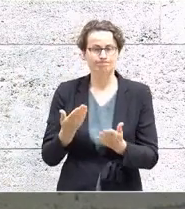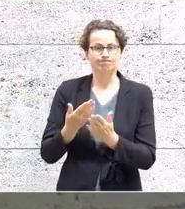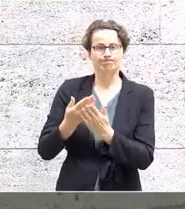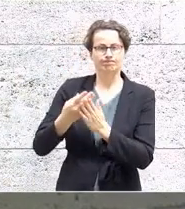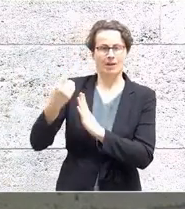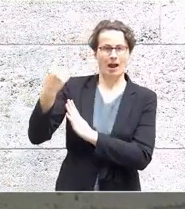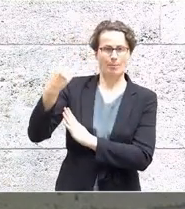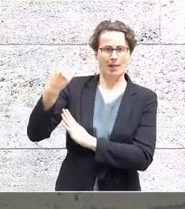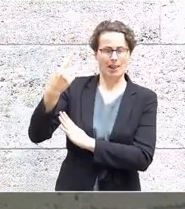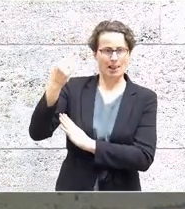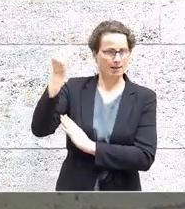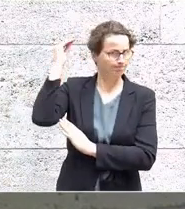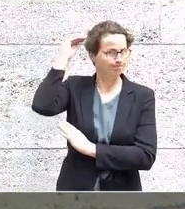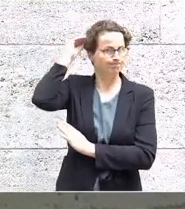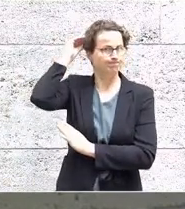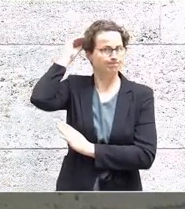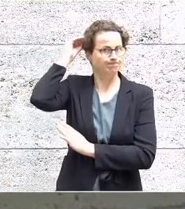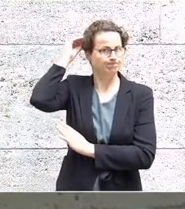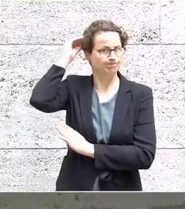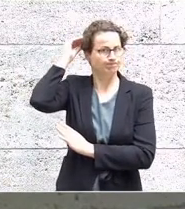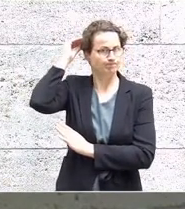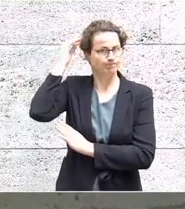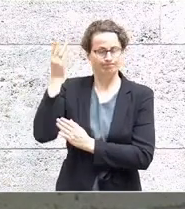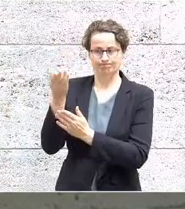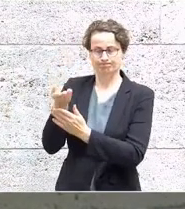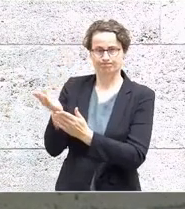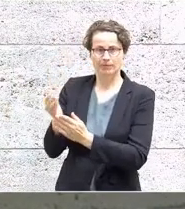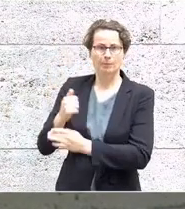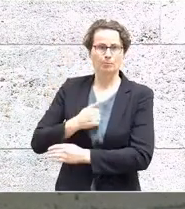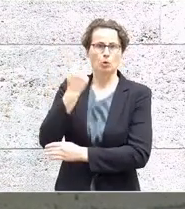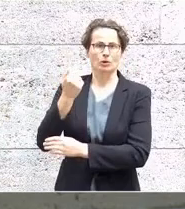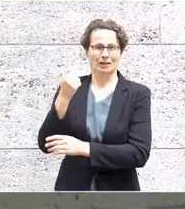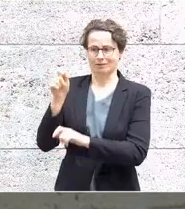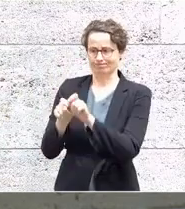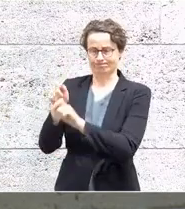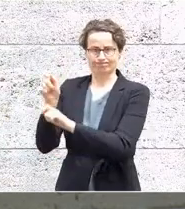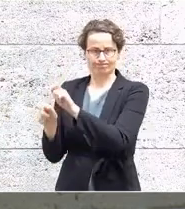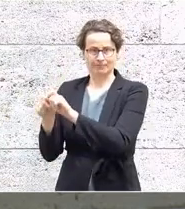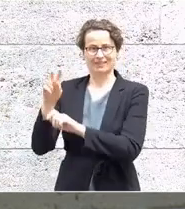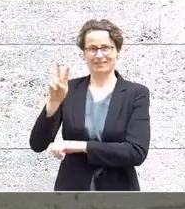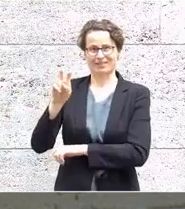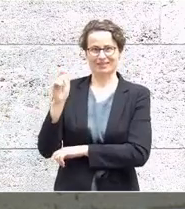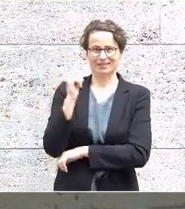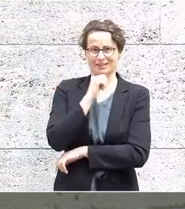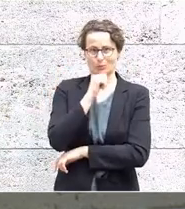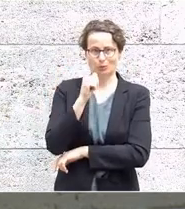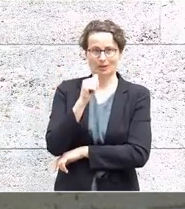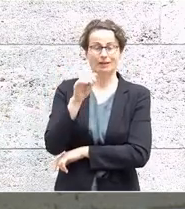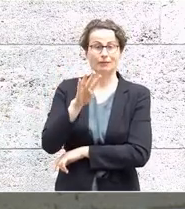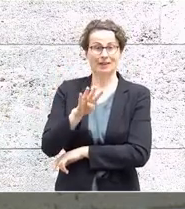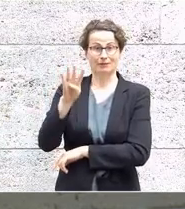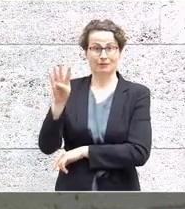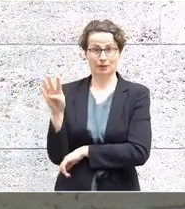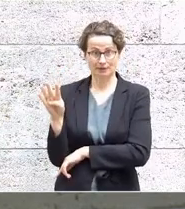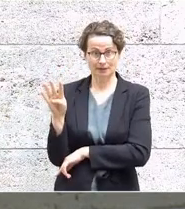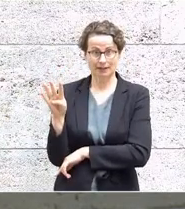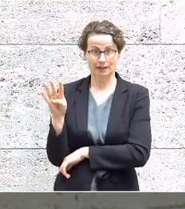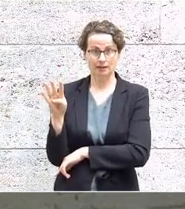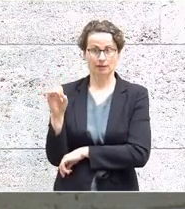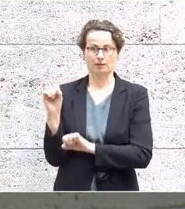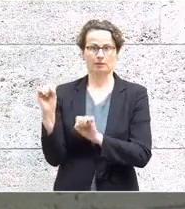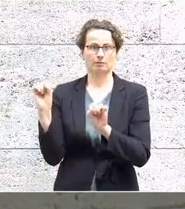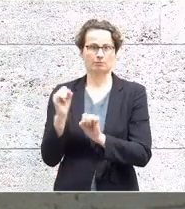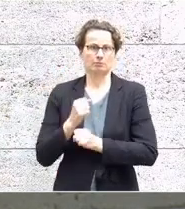haben uns die mutigen Helden hinterlassen, als sie am 20. Juli 1944 das